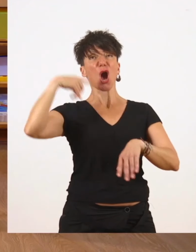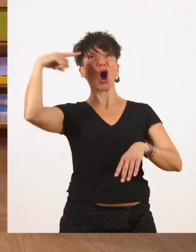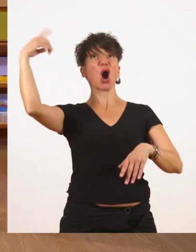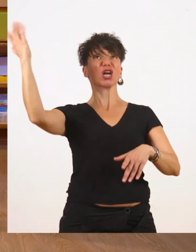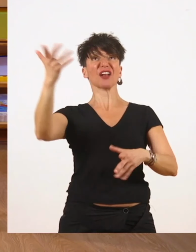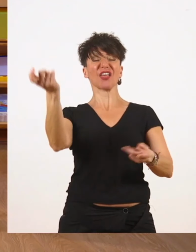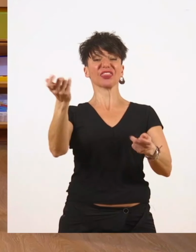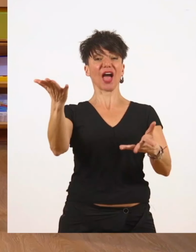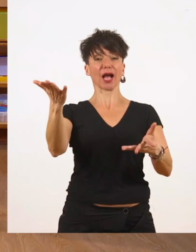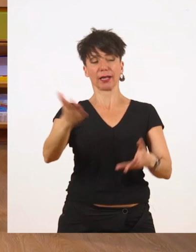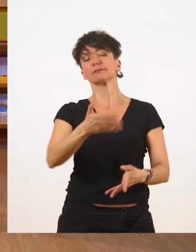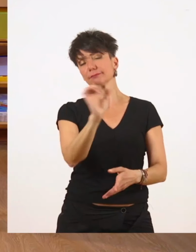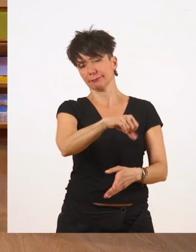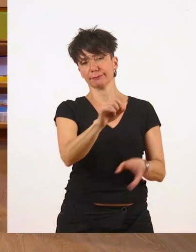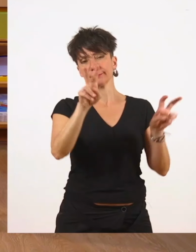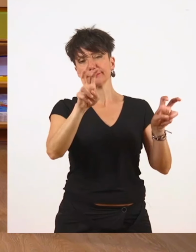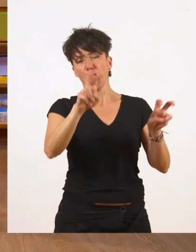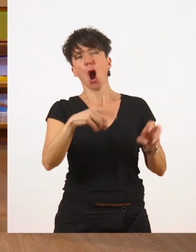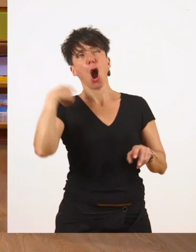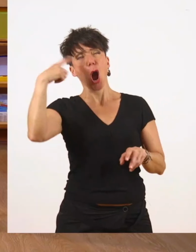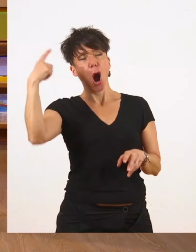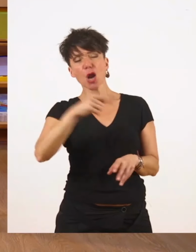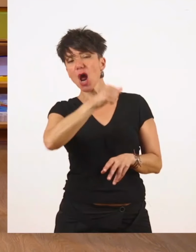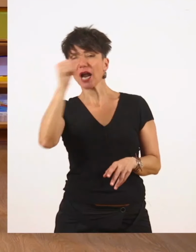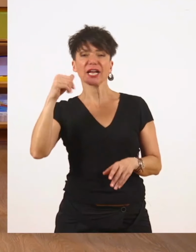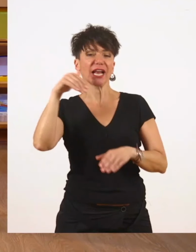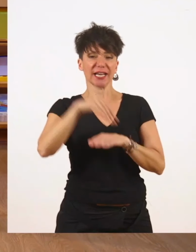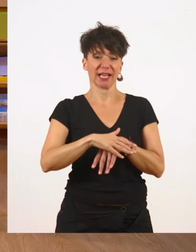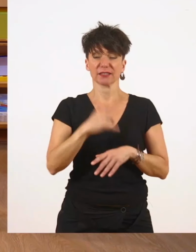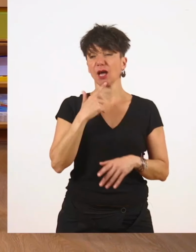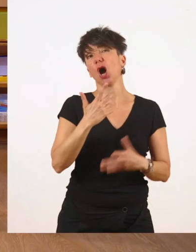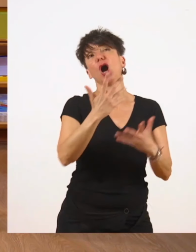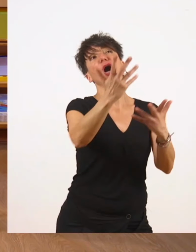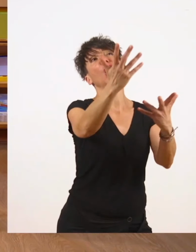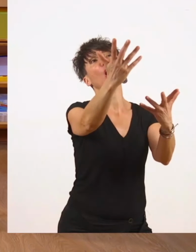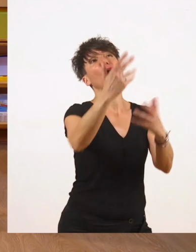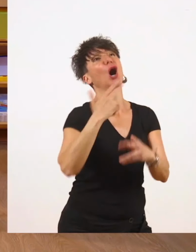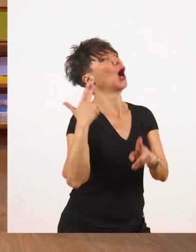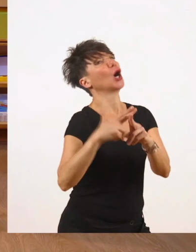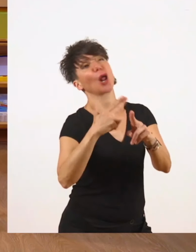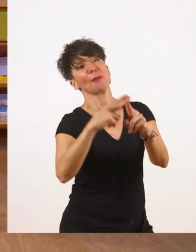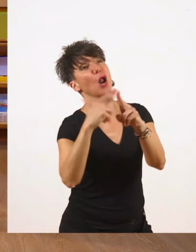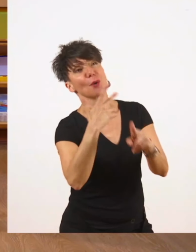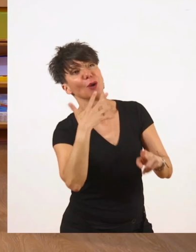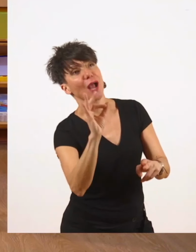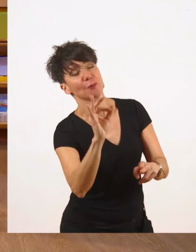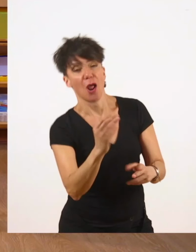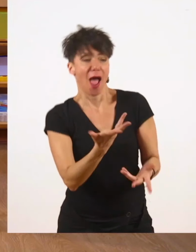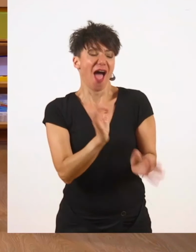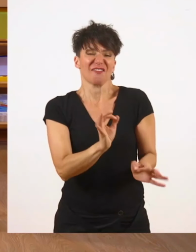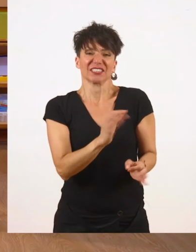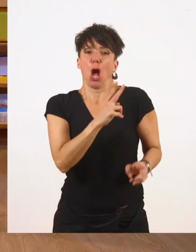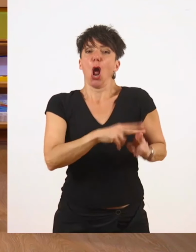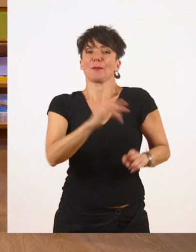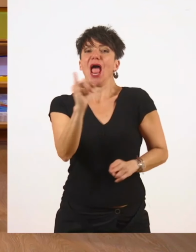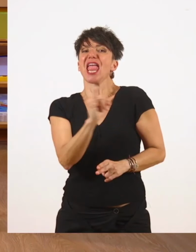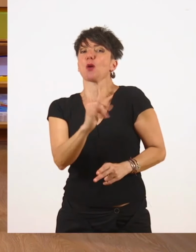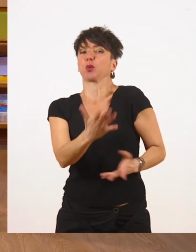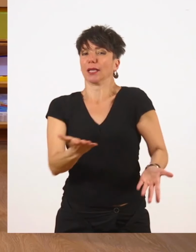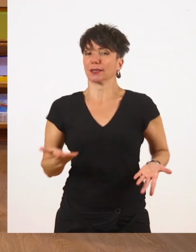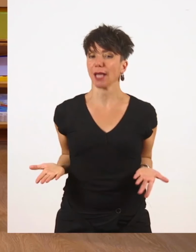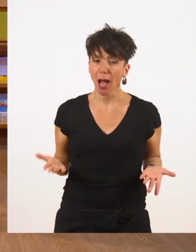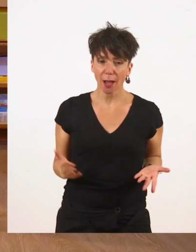ο Ρωμαίο Ρωμαίο. Γιατί να είσαι ο Ρωμαίος. Ο Ρωμαίος και η Ιουλιέτα. Η πιο γνωστή μου φράση. Να ζει κανείς ή